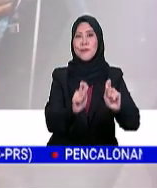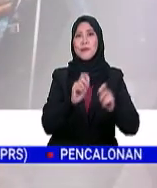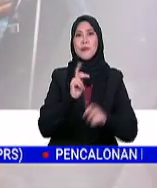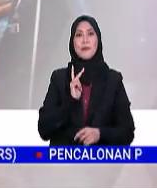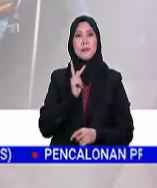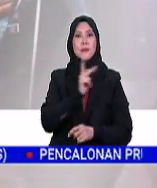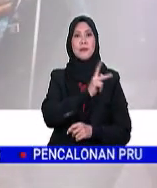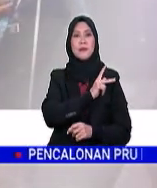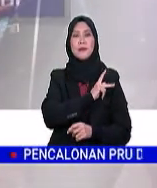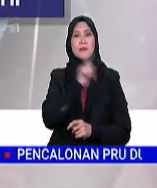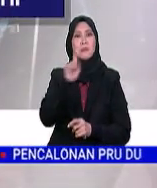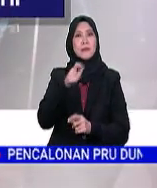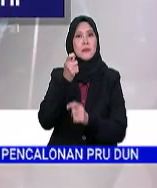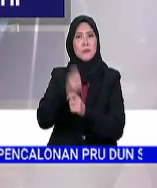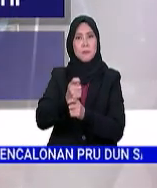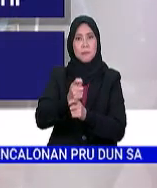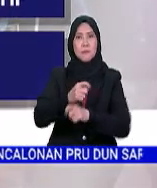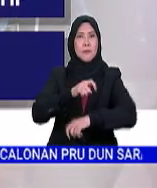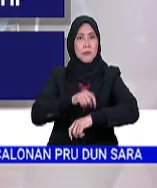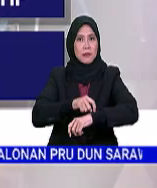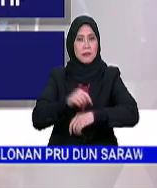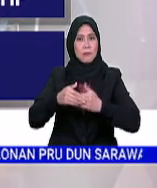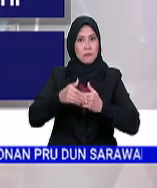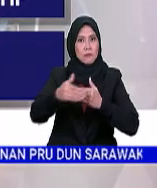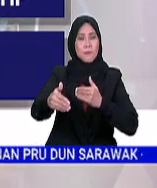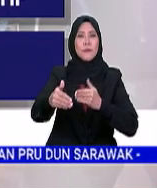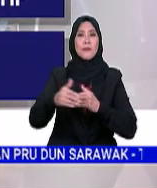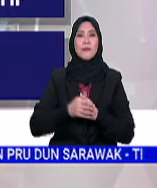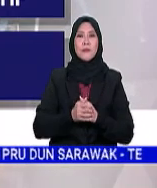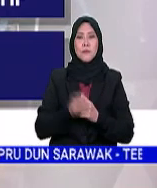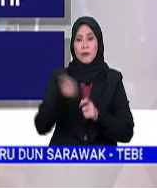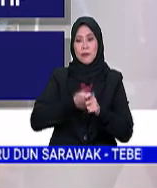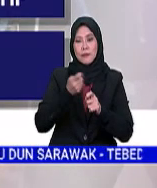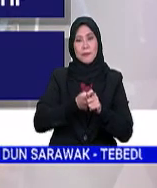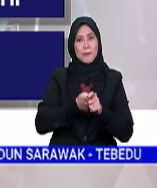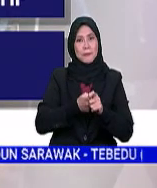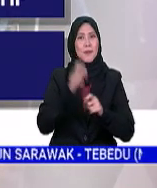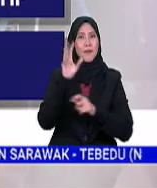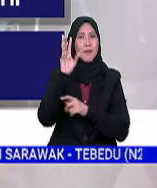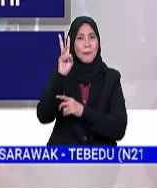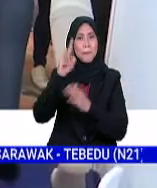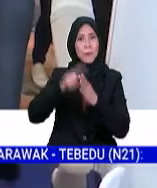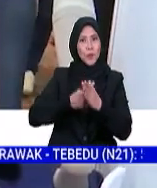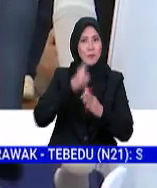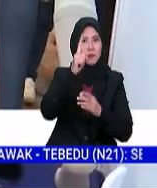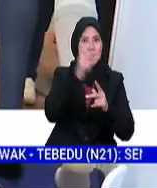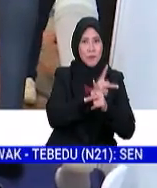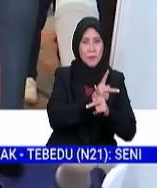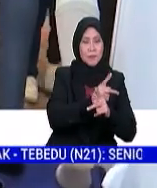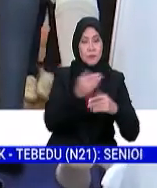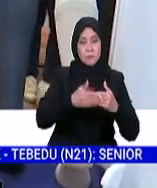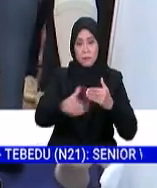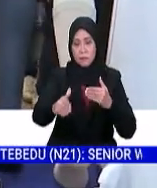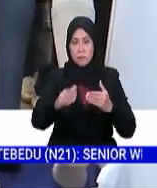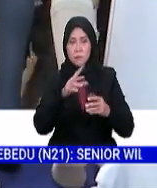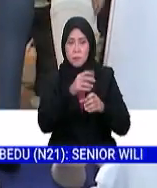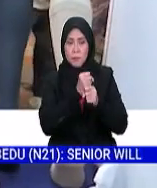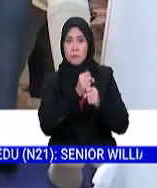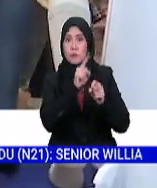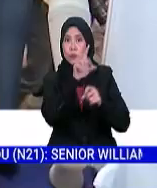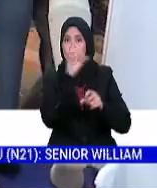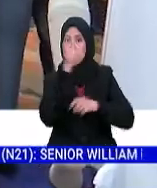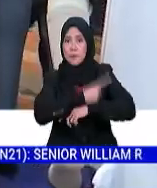boleh menetapkan masa tertentu, apakah setiap 6 bulan sekali selepas kita melihat pencapaian 100